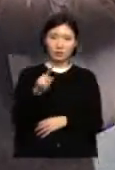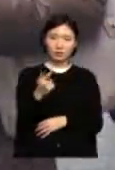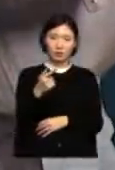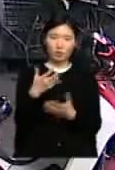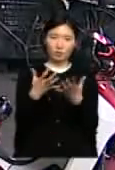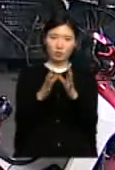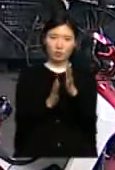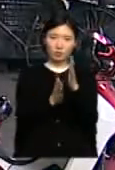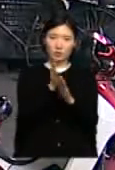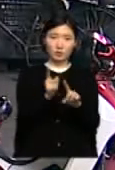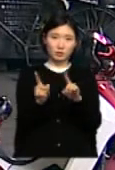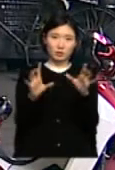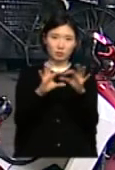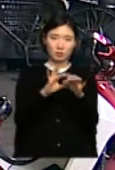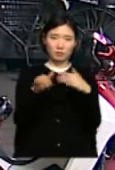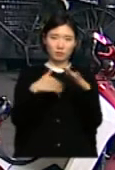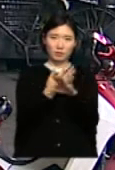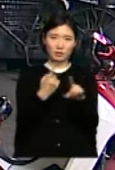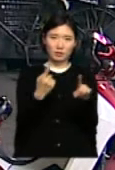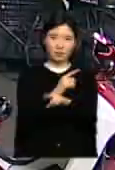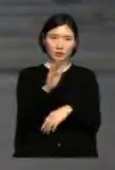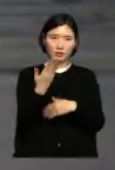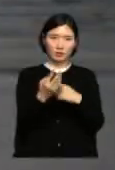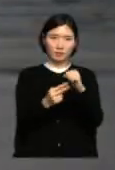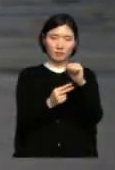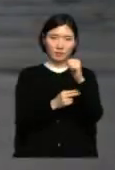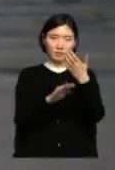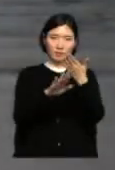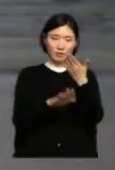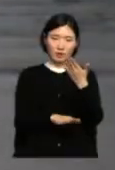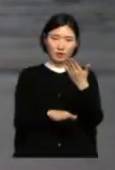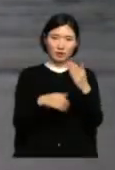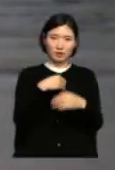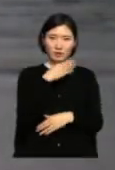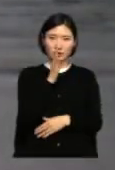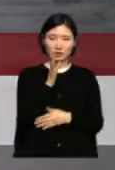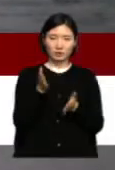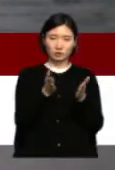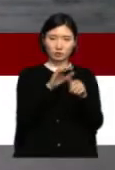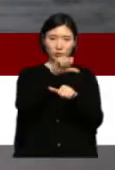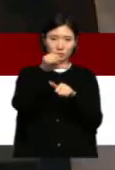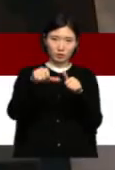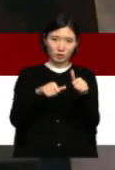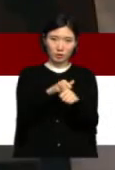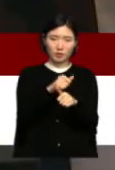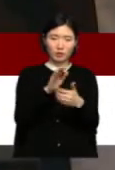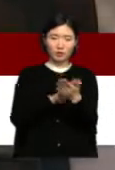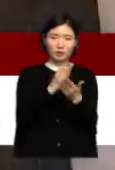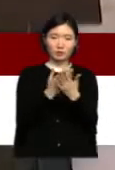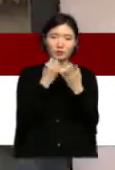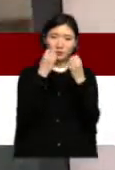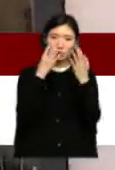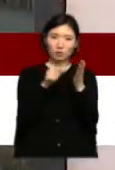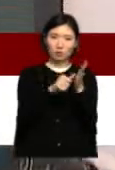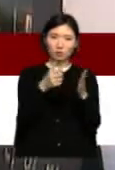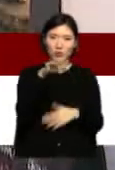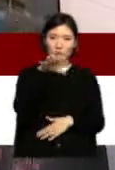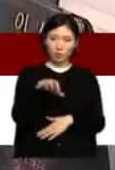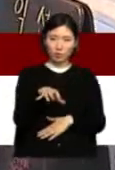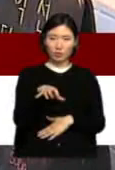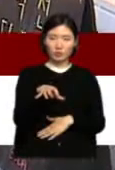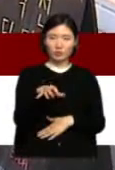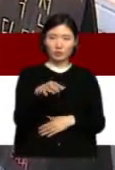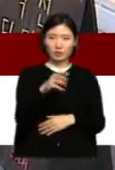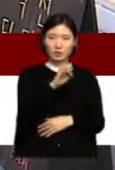탈바꿈합니다. 낙원 상가 하부 공간을 비롯해 낙후된 도로 등 주변 환경을 개선하고 새로운 명소로 떠오르고